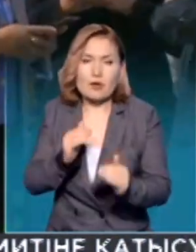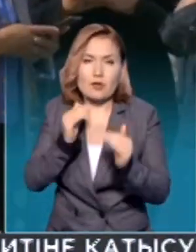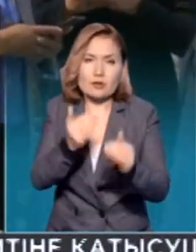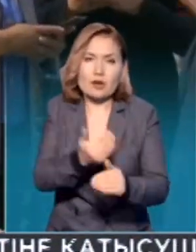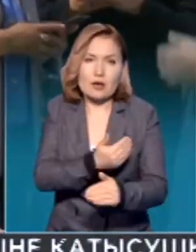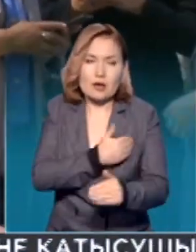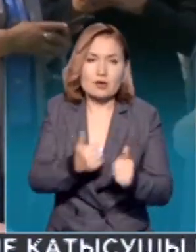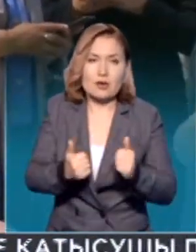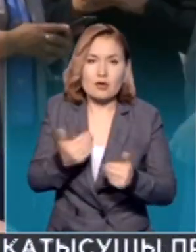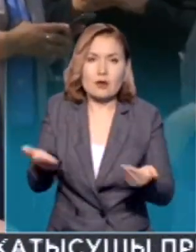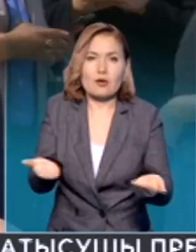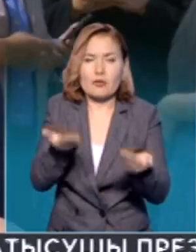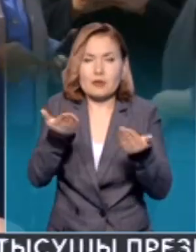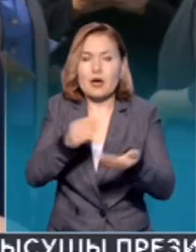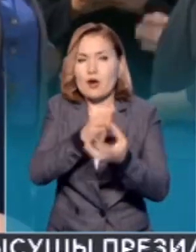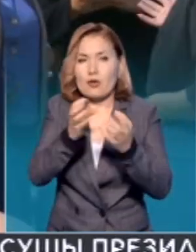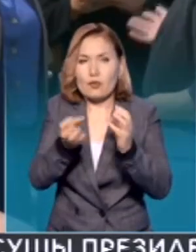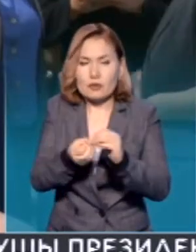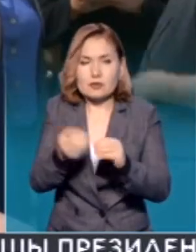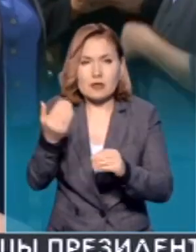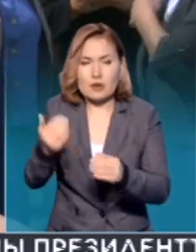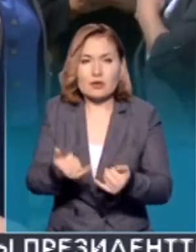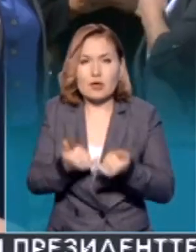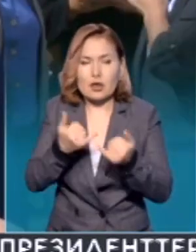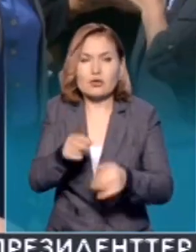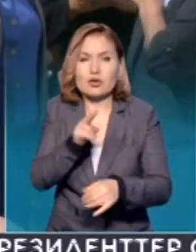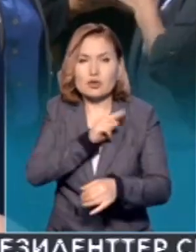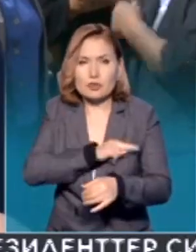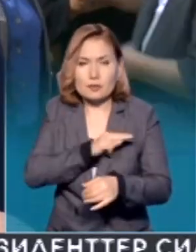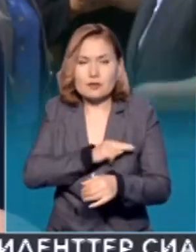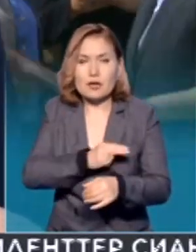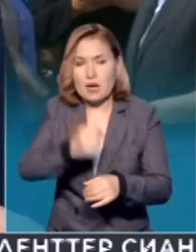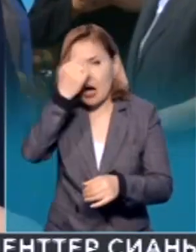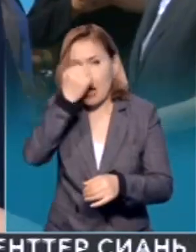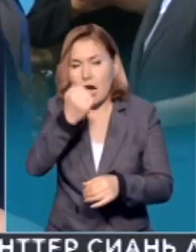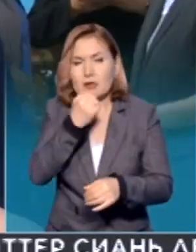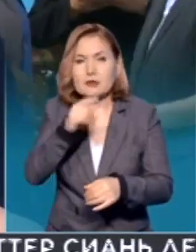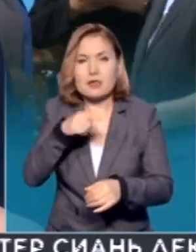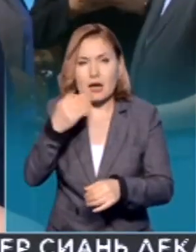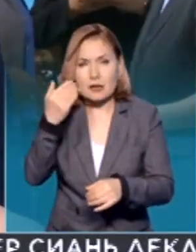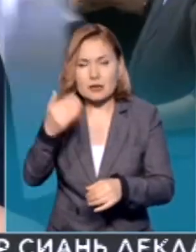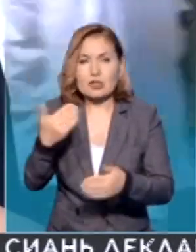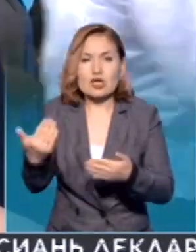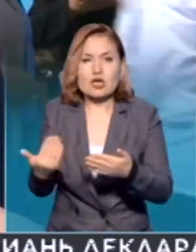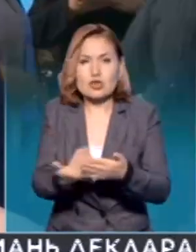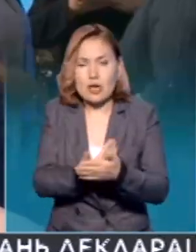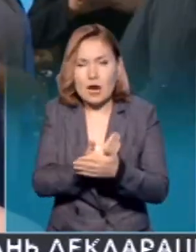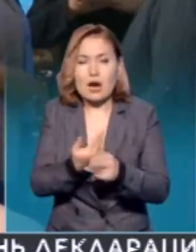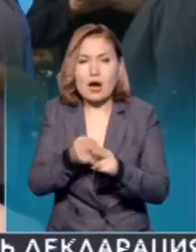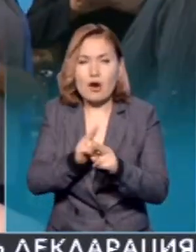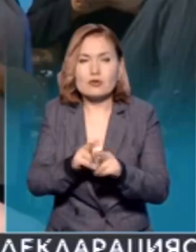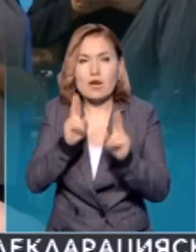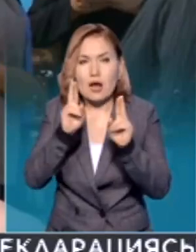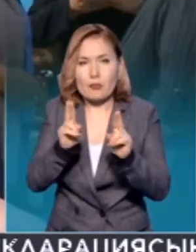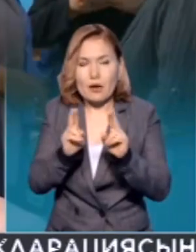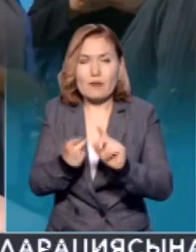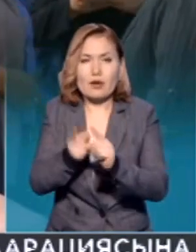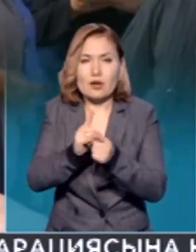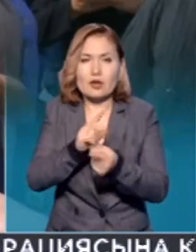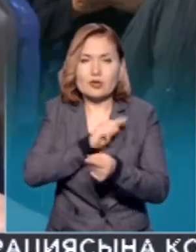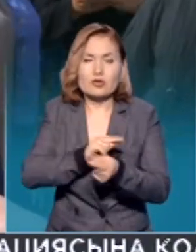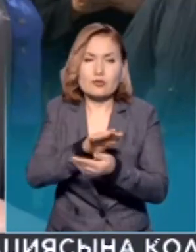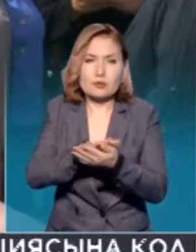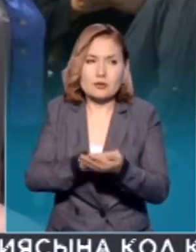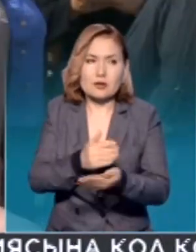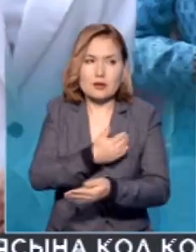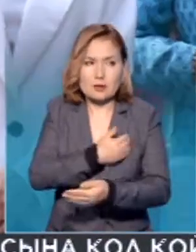Соларға құрмет ретінде олардың енді жұмыстарына алғыс айтып, жаңа форматта жұмысты жалғастырамыз деген ниетпен қабылдап отқан